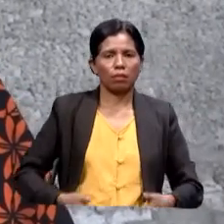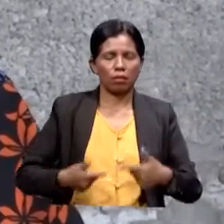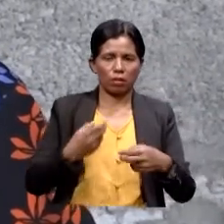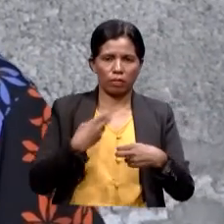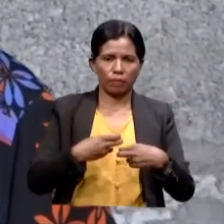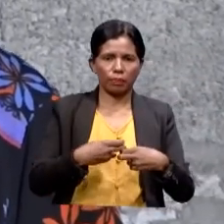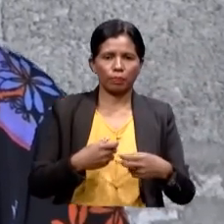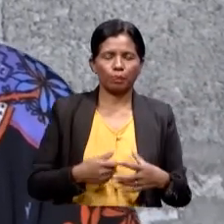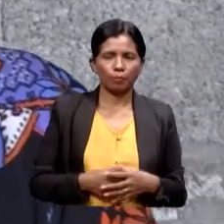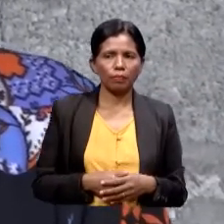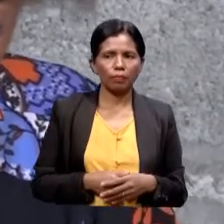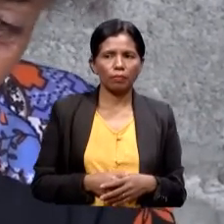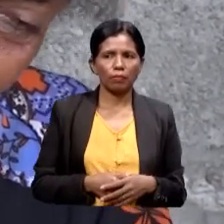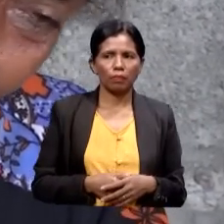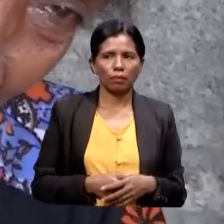ya